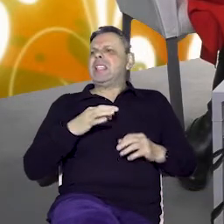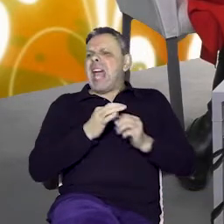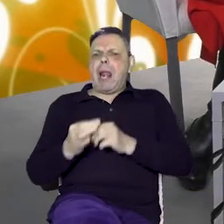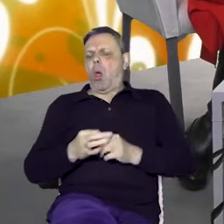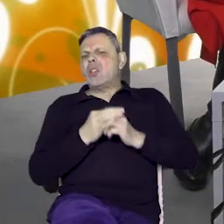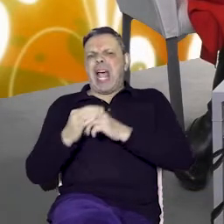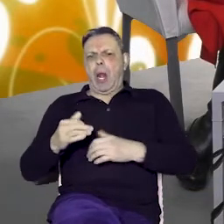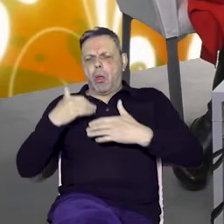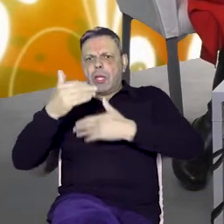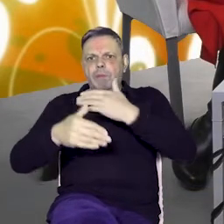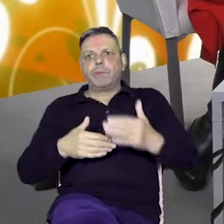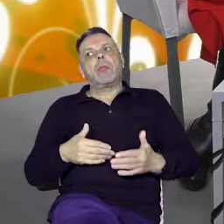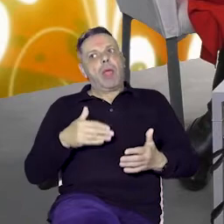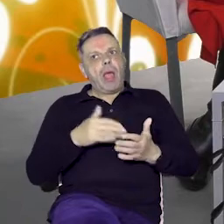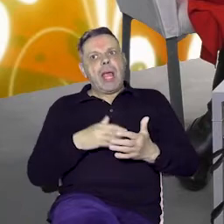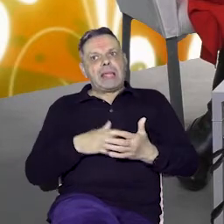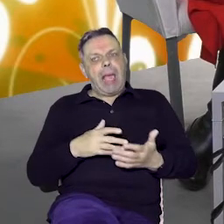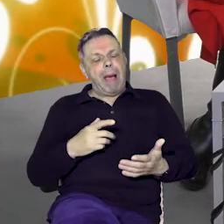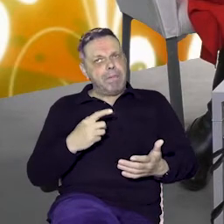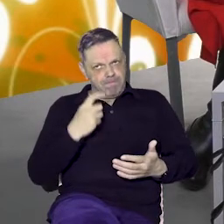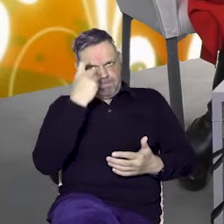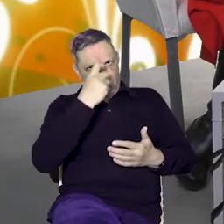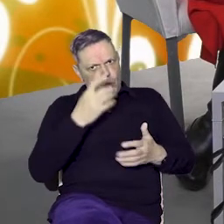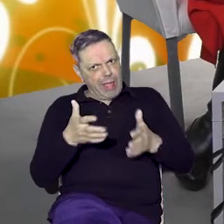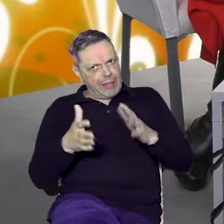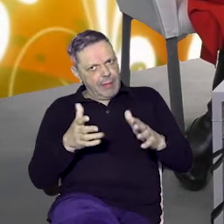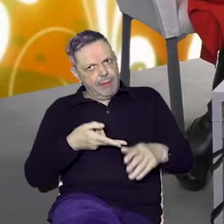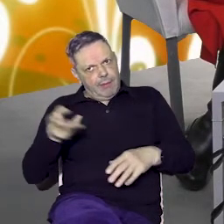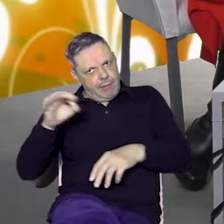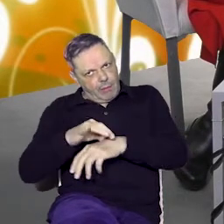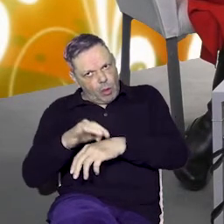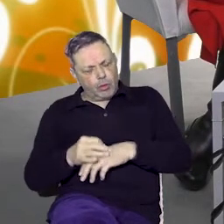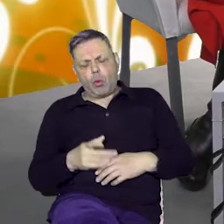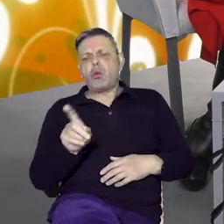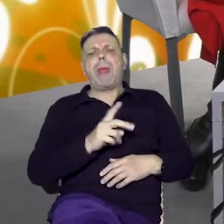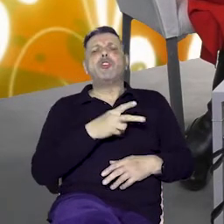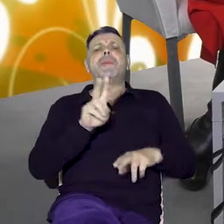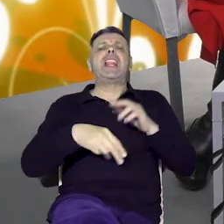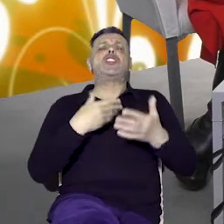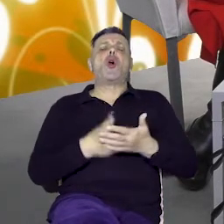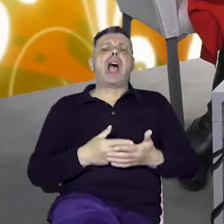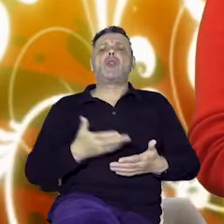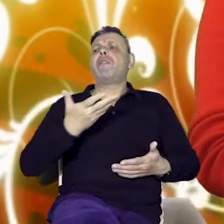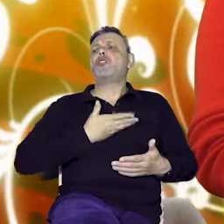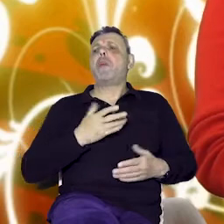Jedan za drugim treba pobuditi sumnju. Onda to ne može biti liječeno na taj način da vi dobijete običan antibiotik.